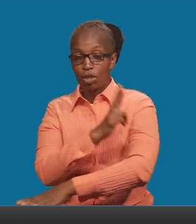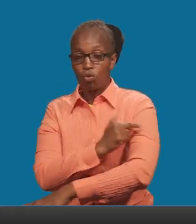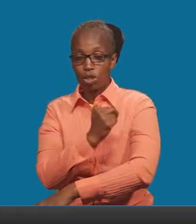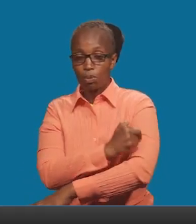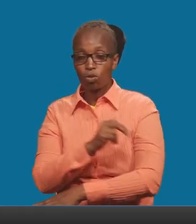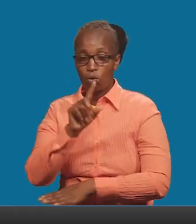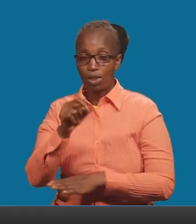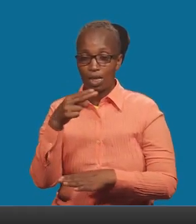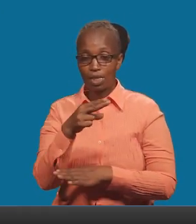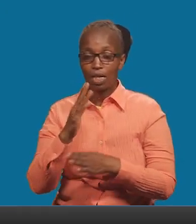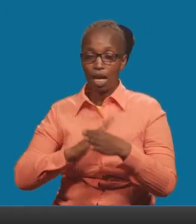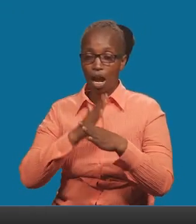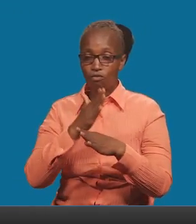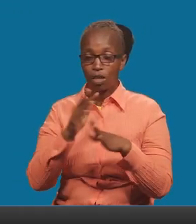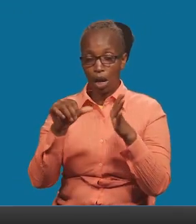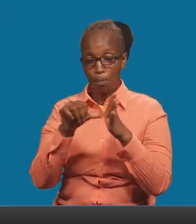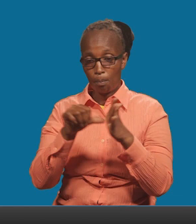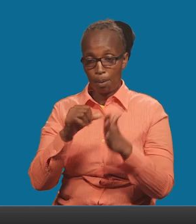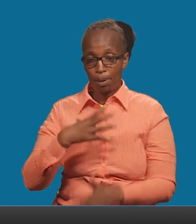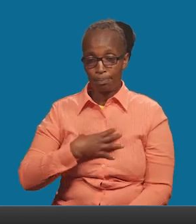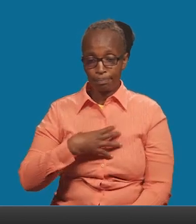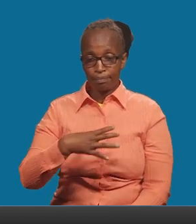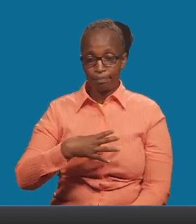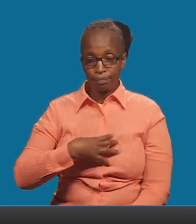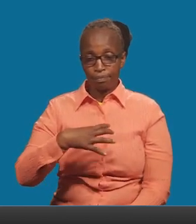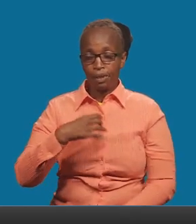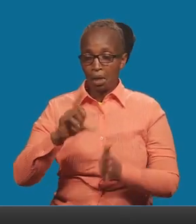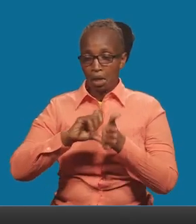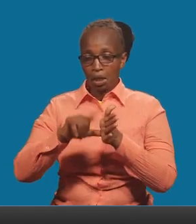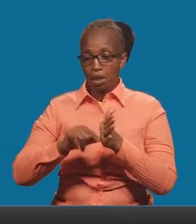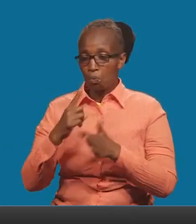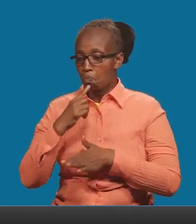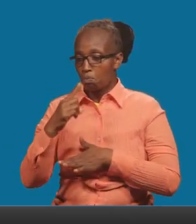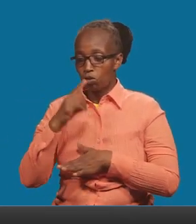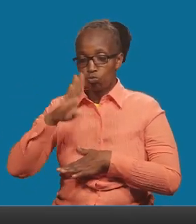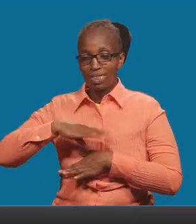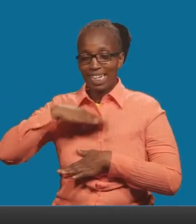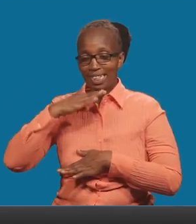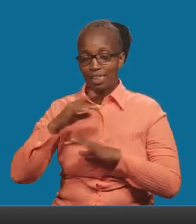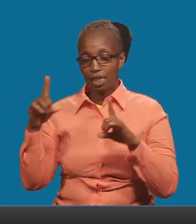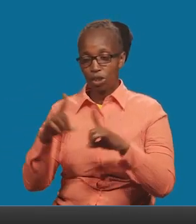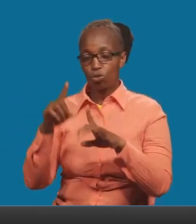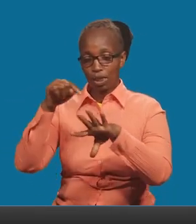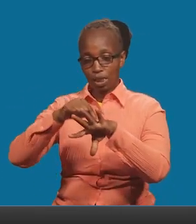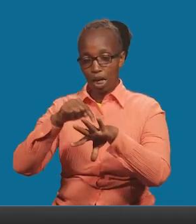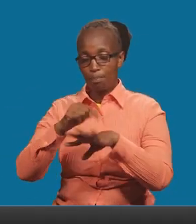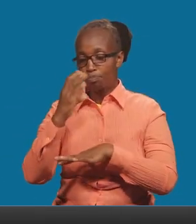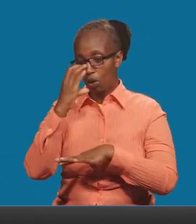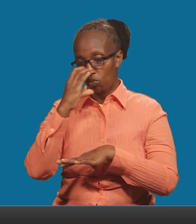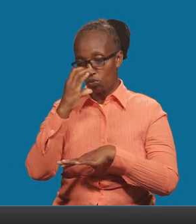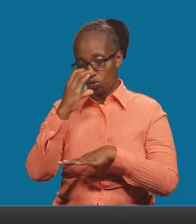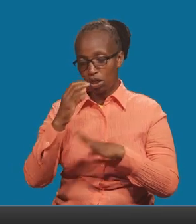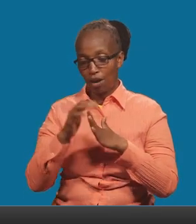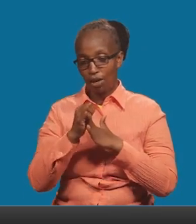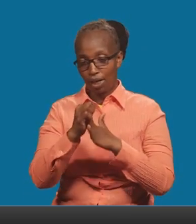ya matatizo ya kupumua na kutangazwa kuaga dunia muda mchache baadaye. Rais William Ruto ameongoza